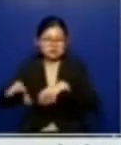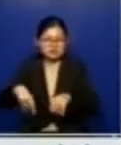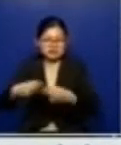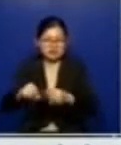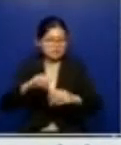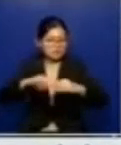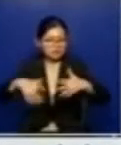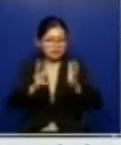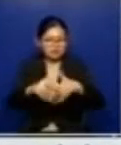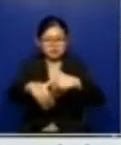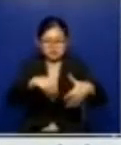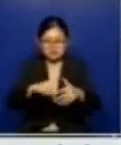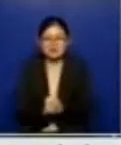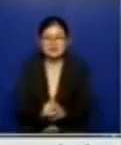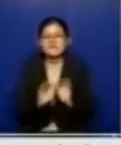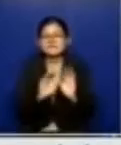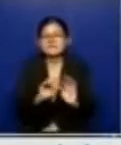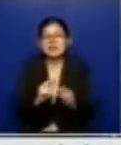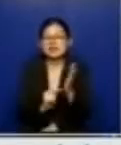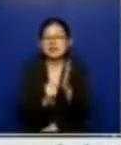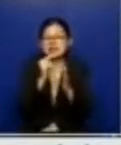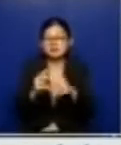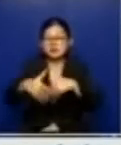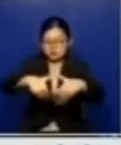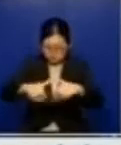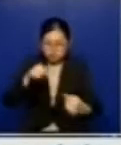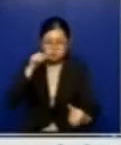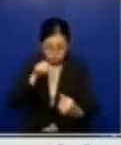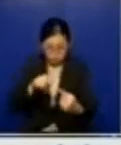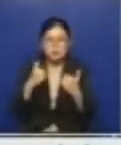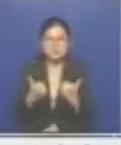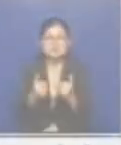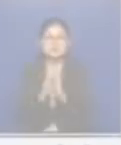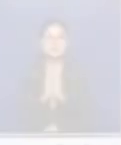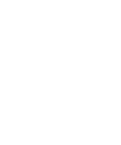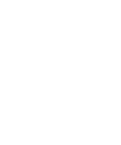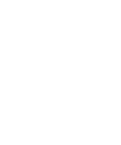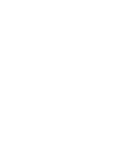ฝากท่านนะครับเริ่มต้นเข้าถึงชุมชนณวันนี้นะครับขอบคุณครับ